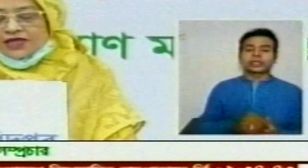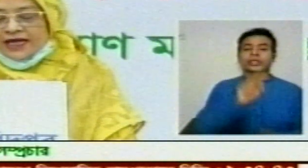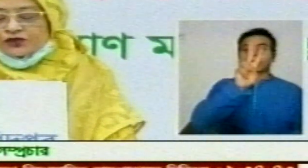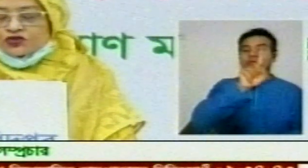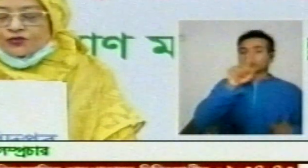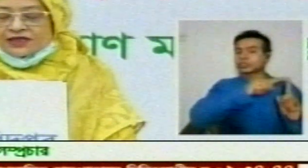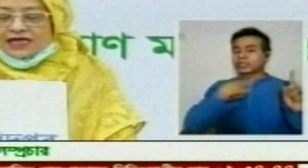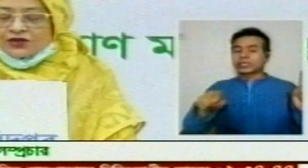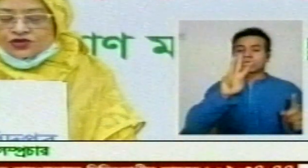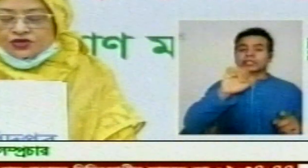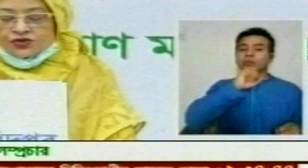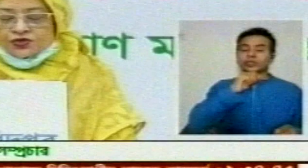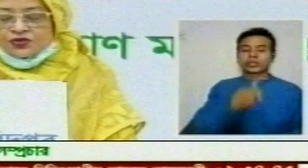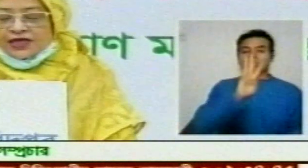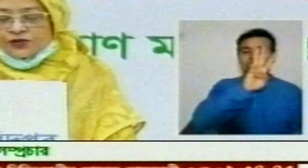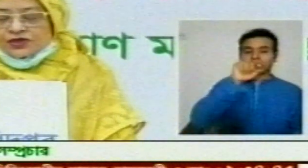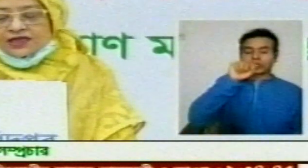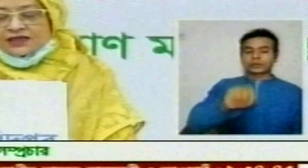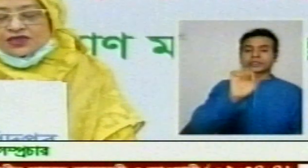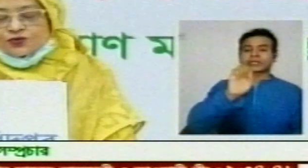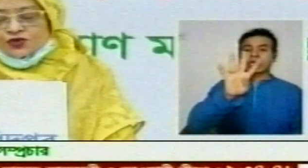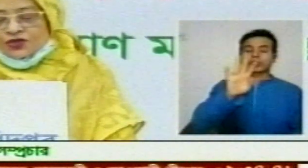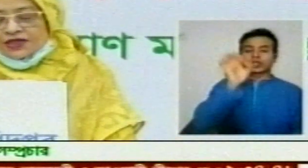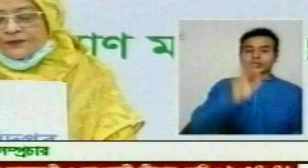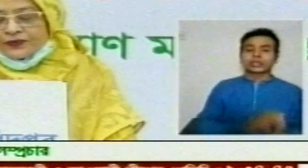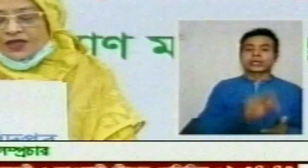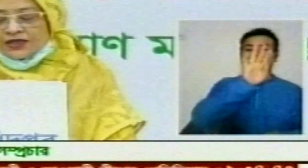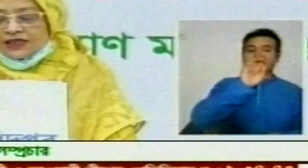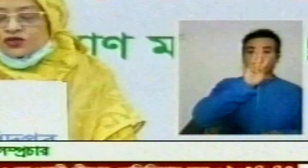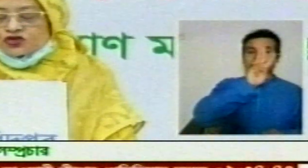11 থেকে 20 বছরের মধ্যে 1.49%, 21 থেকে 30 বছরের